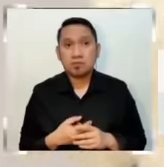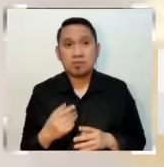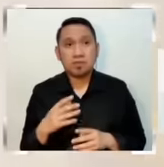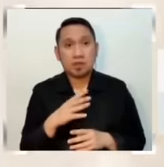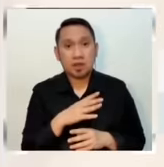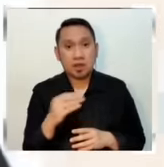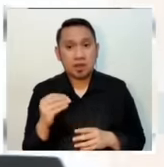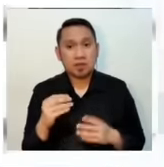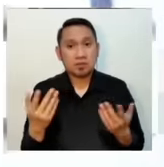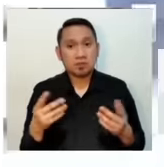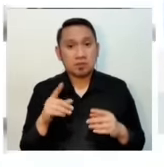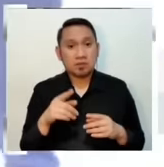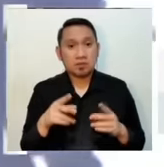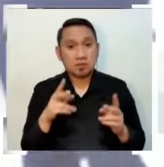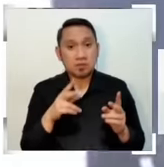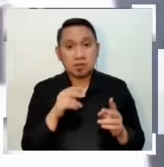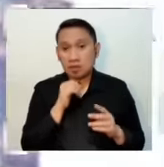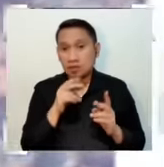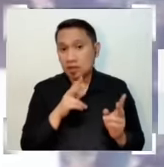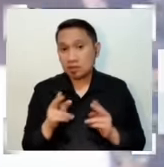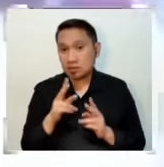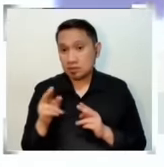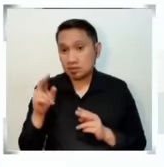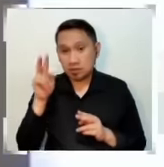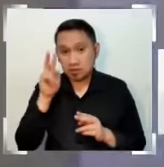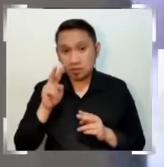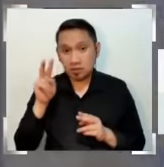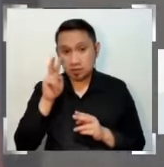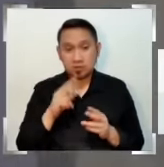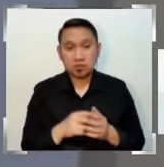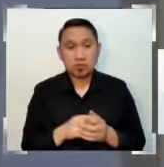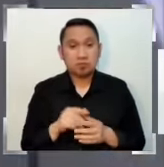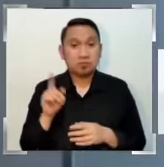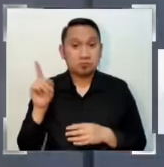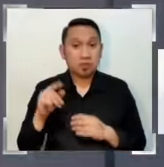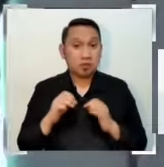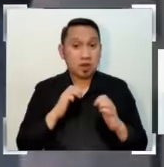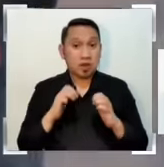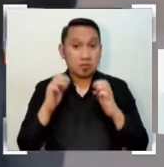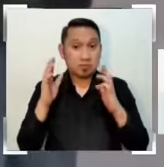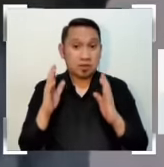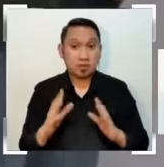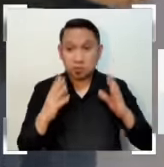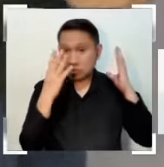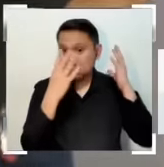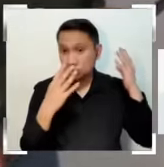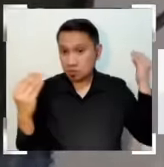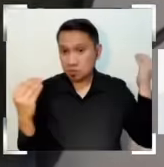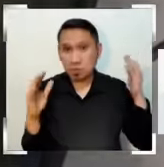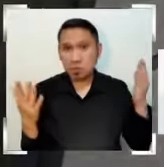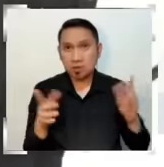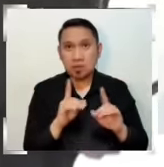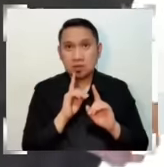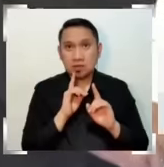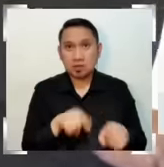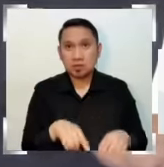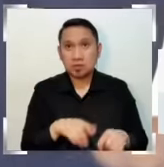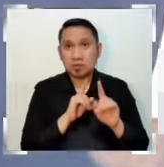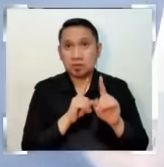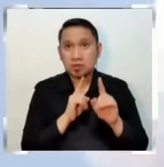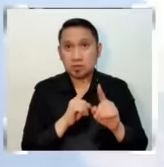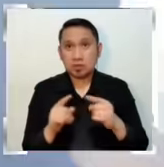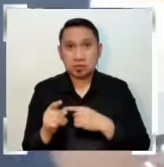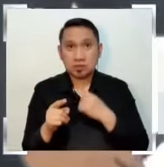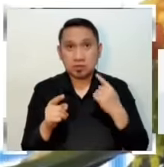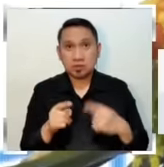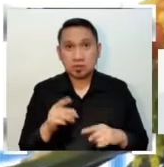videos. Hindi naman nagbigay ng pahayag kaugnay ng insidente si Chinese Ambassador to the Philippines, Wang Silian, nang dumalo siya sa Philippine-China Cultural